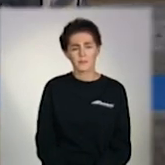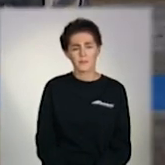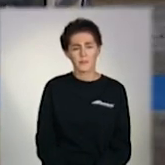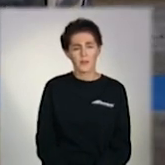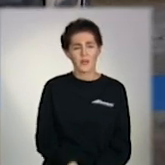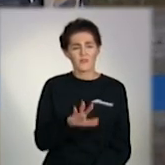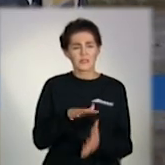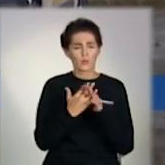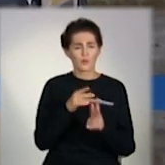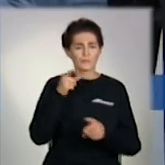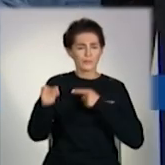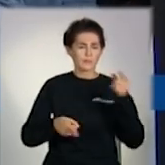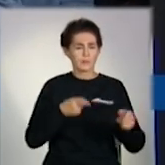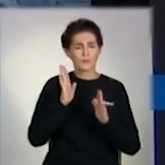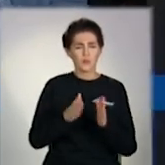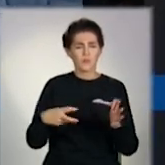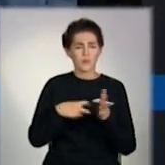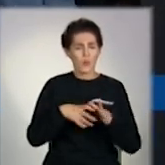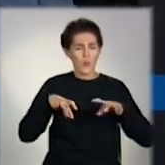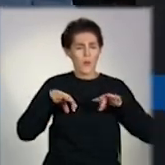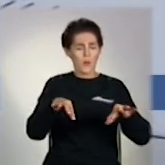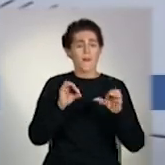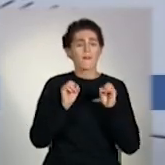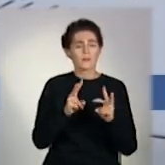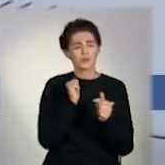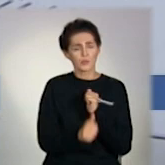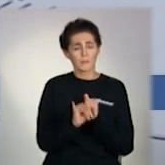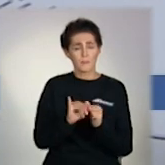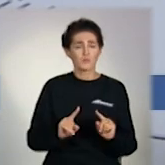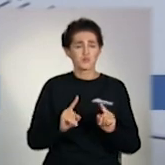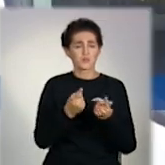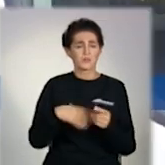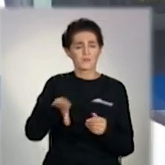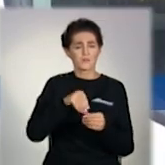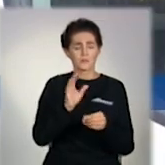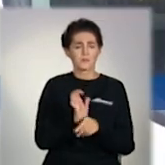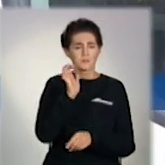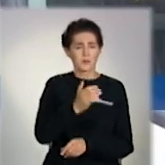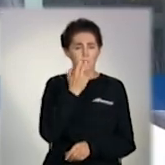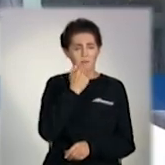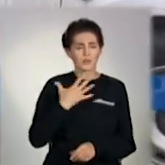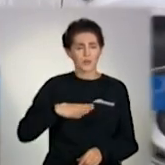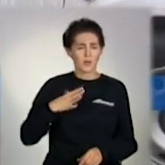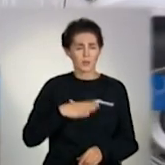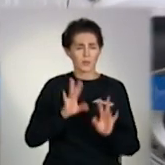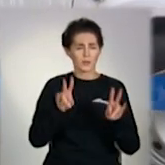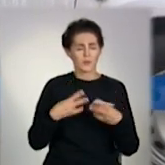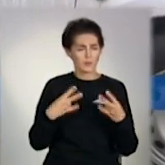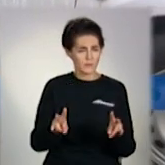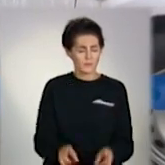У села їздитиме пошта на колесах. Як часто і чому листонож, до яких усі звикли, чекати не